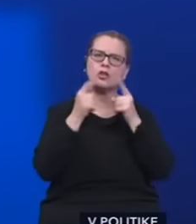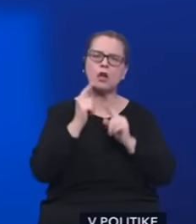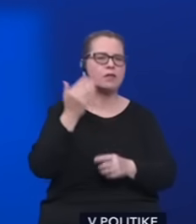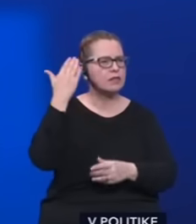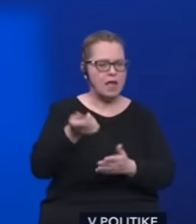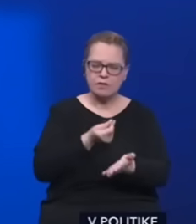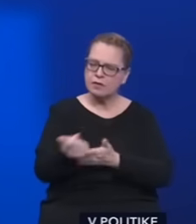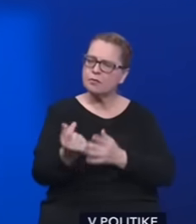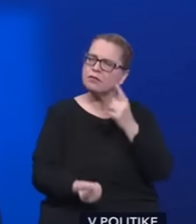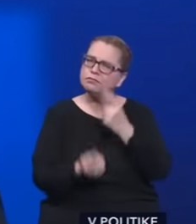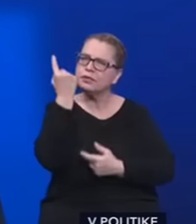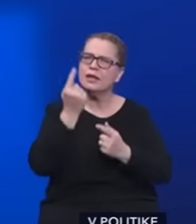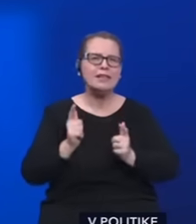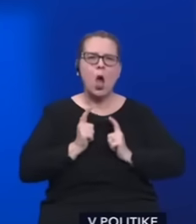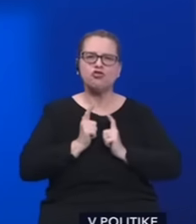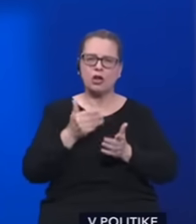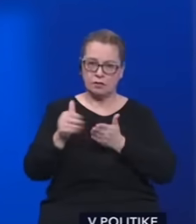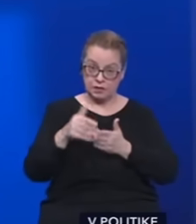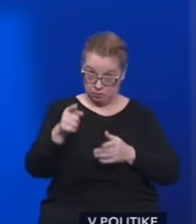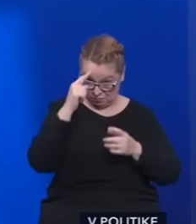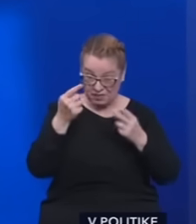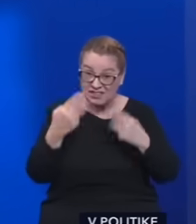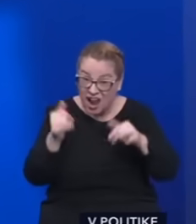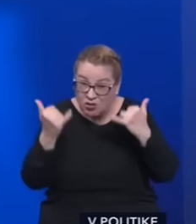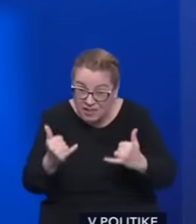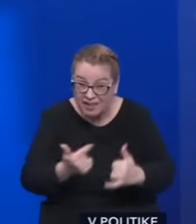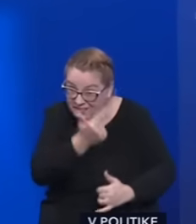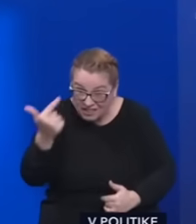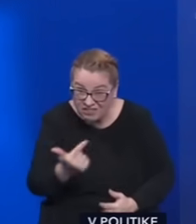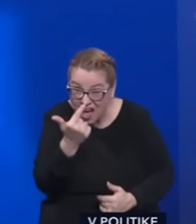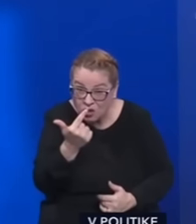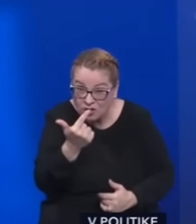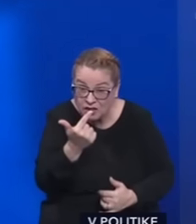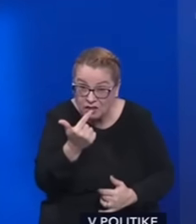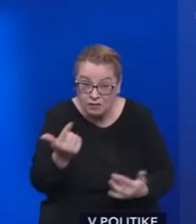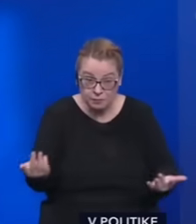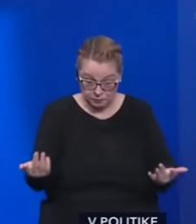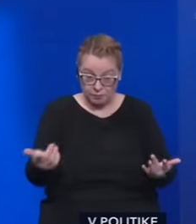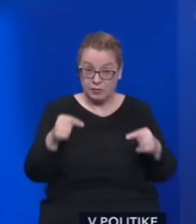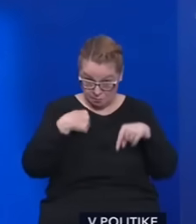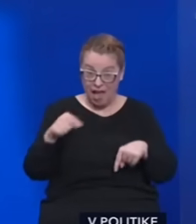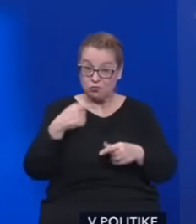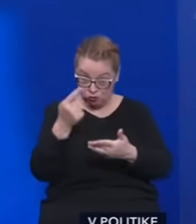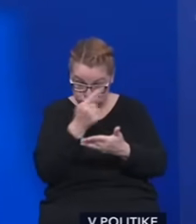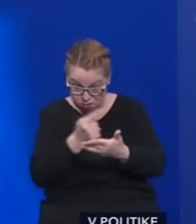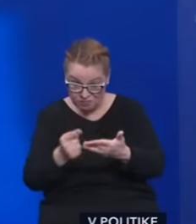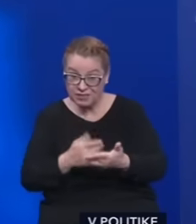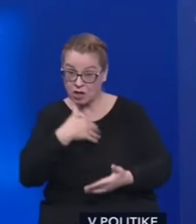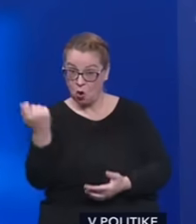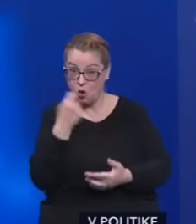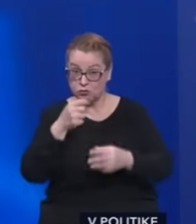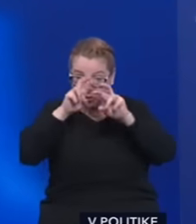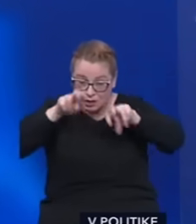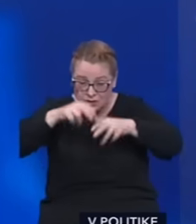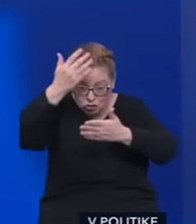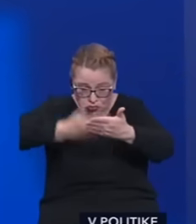zaplatiť neočakávaný výdav. To si myslíte, že sa stalo teraz za posledné 2 roky? Mám vám tu ocitovať hospodárske